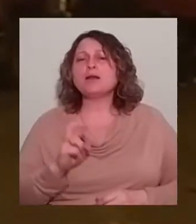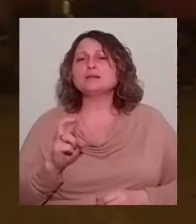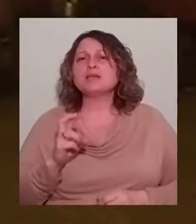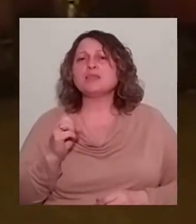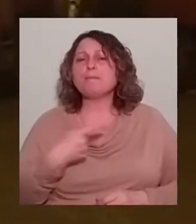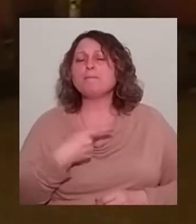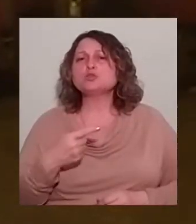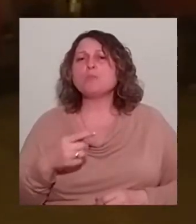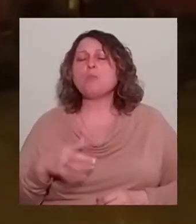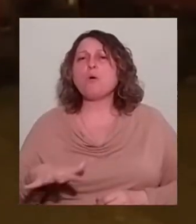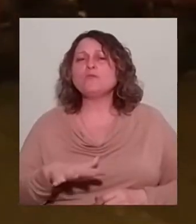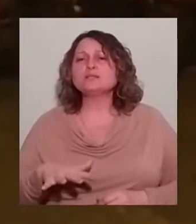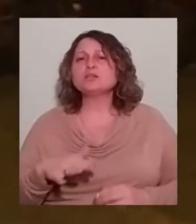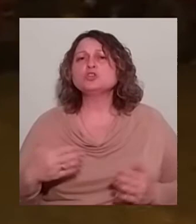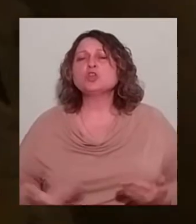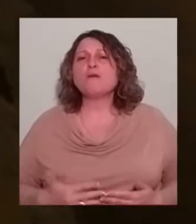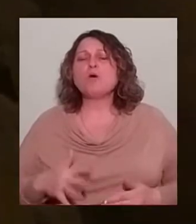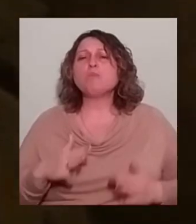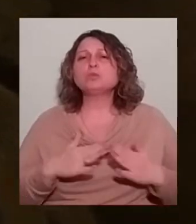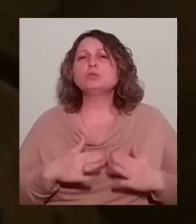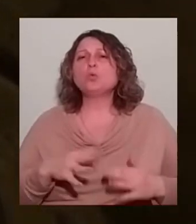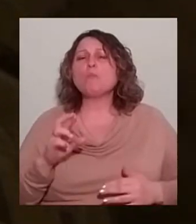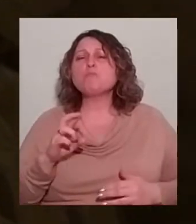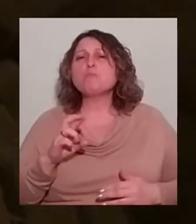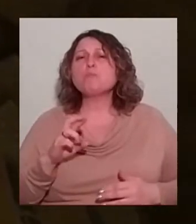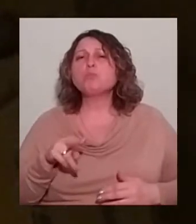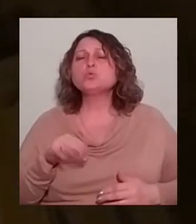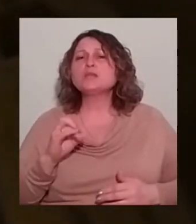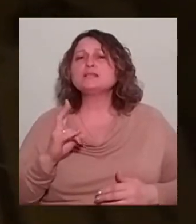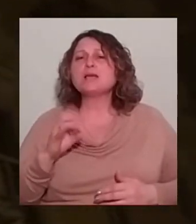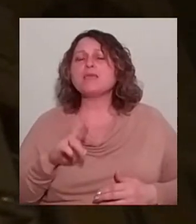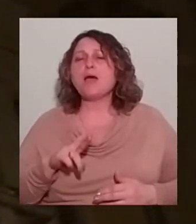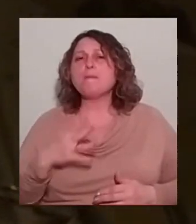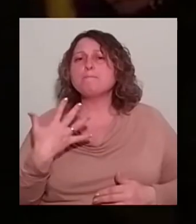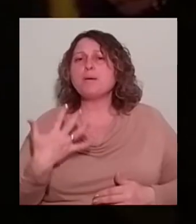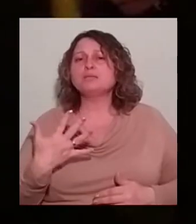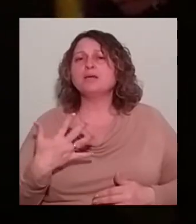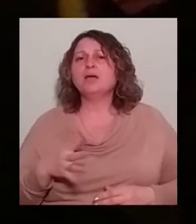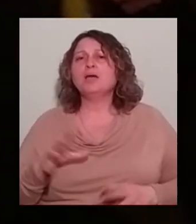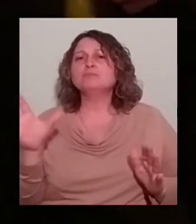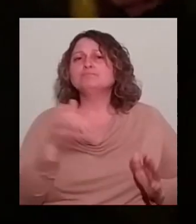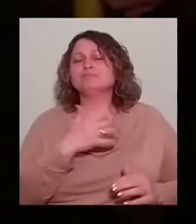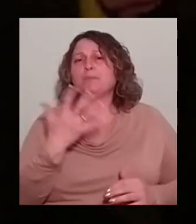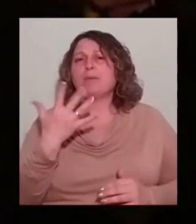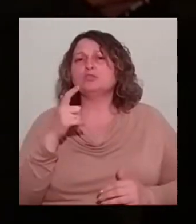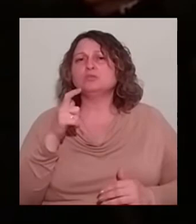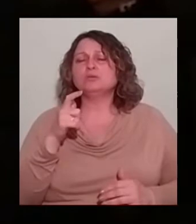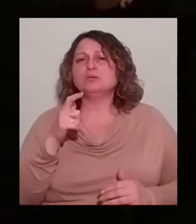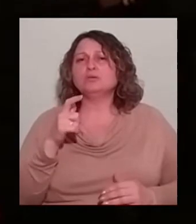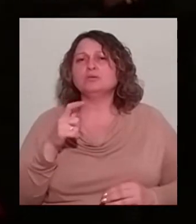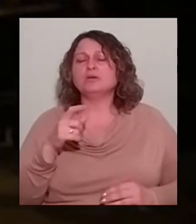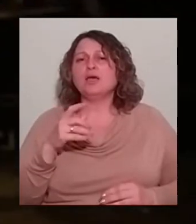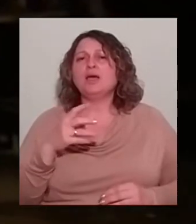поверсі житлового будинку на Пушкінській 5 сталася пожежа. З верхніх поверхів евакуювали 9 мешканців будинку, 2 з них –